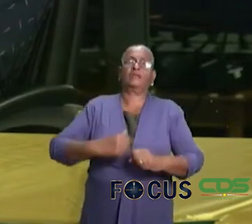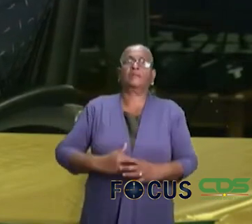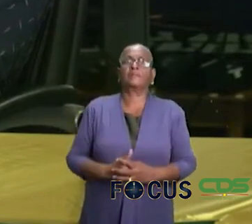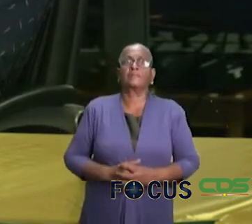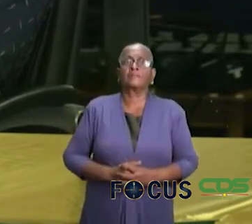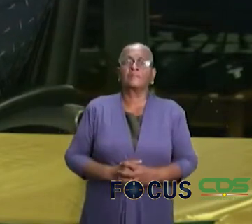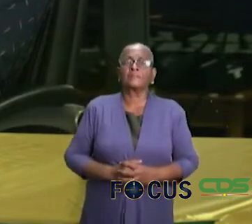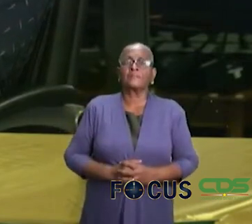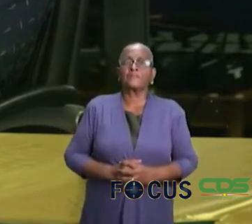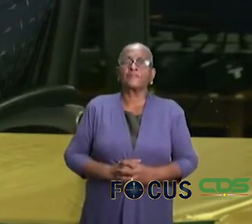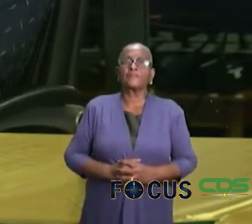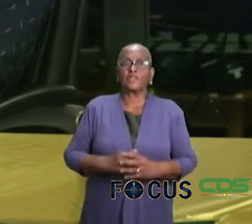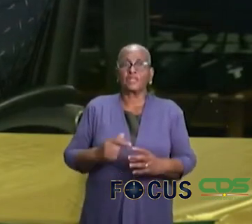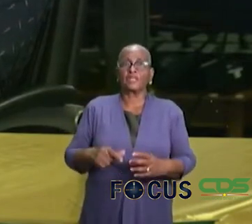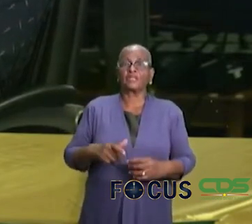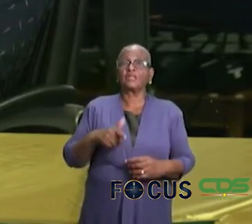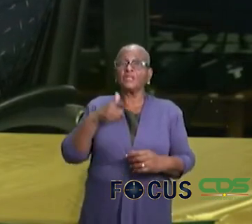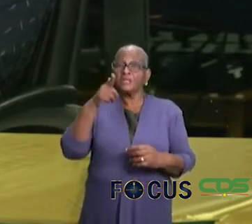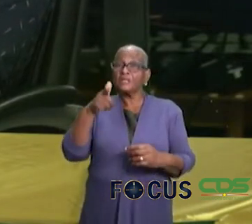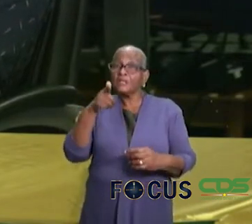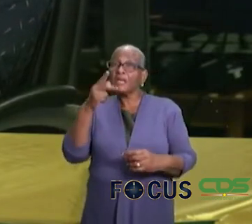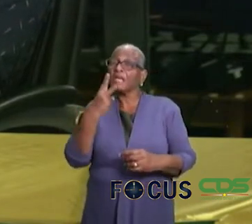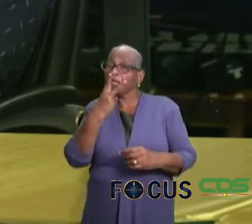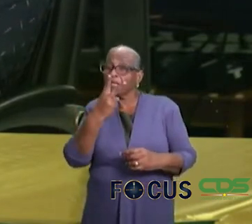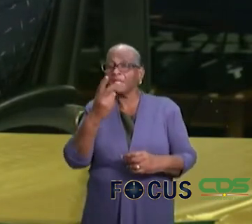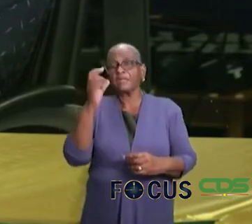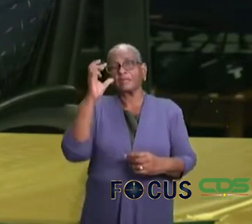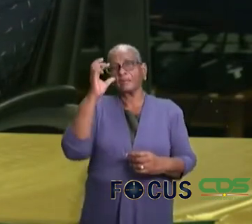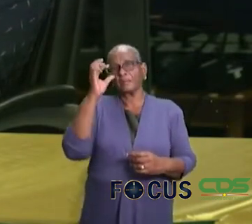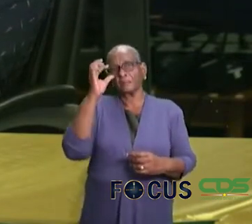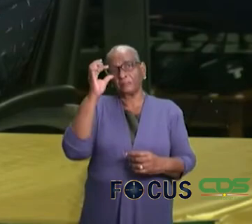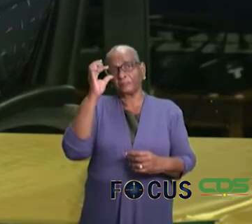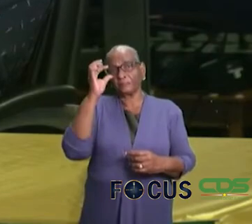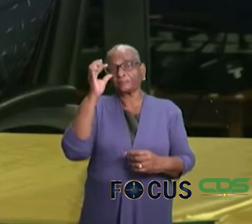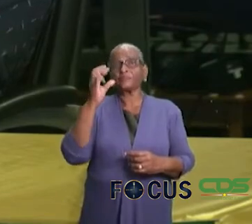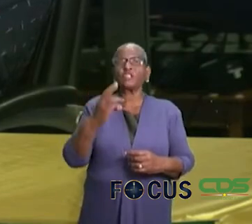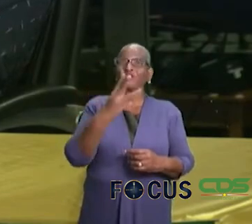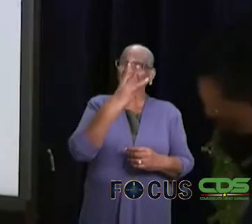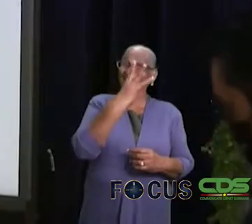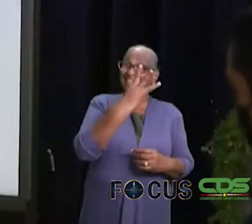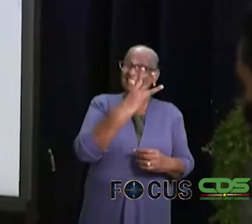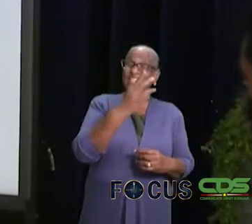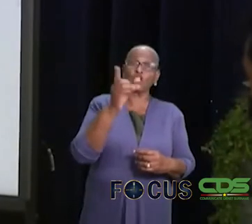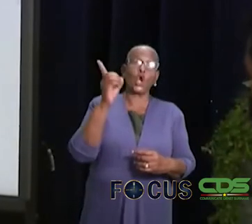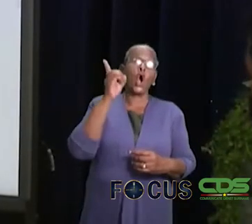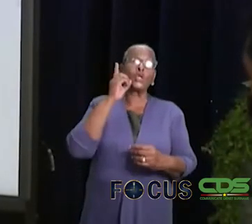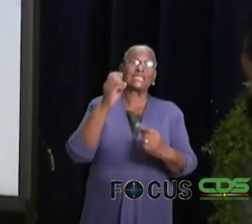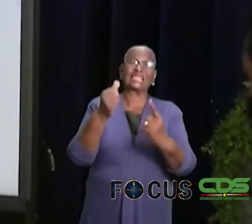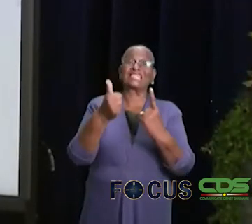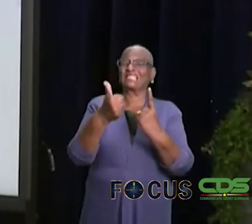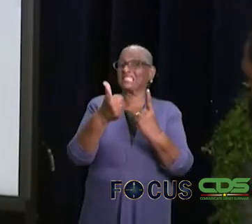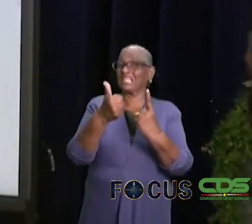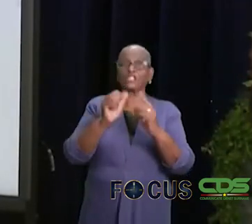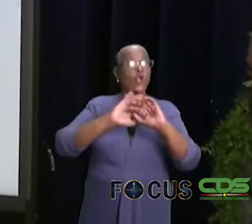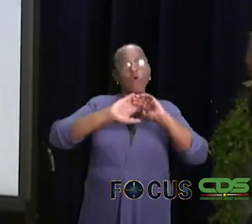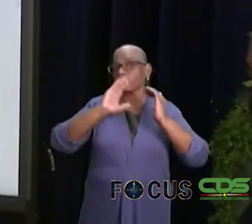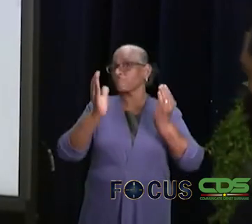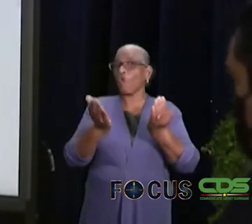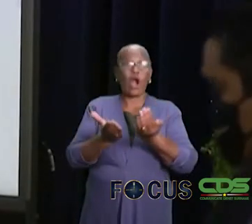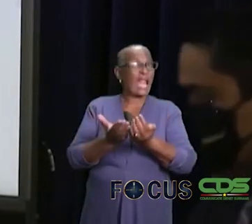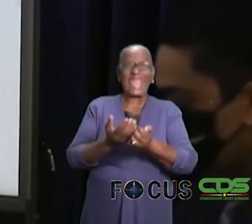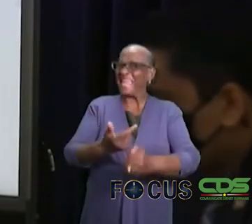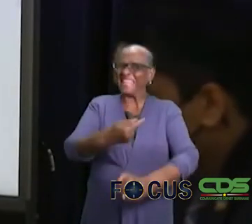zijn opnames en dan zien we dat van 316, die waren niet volledig